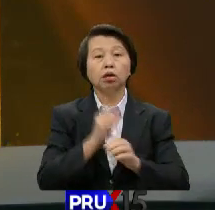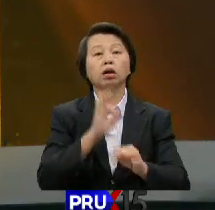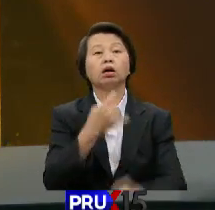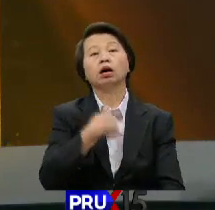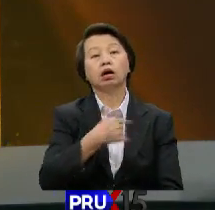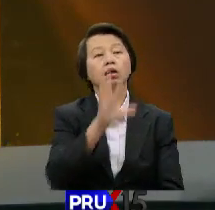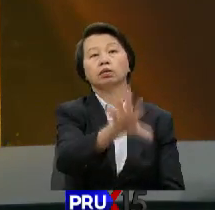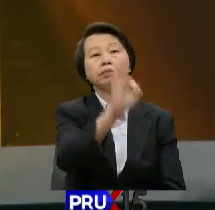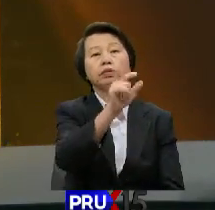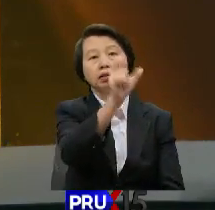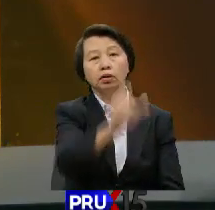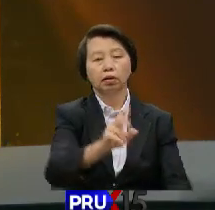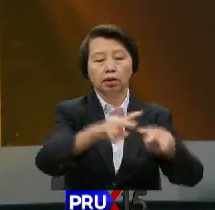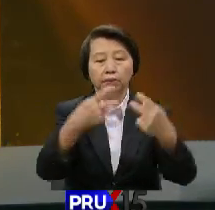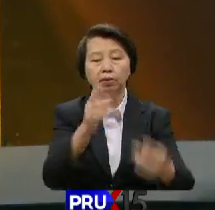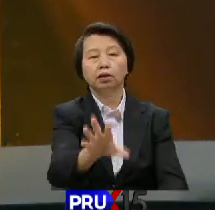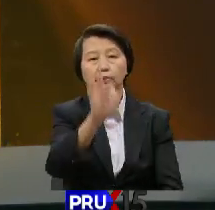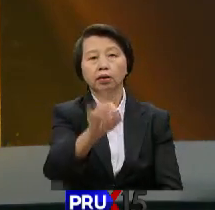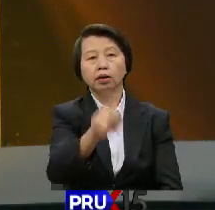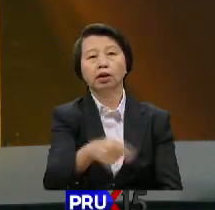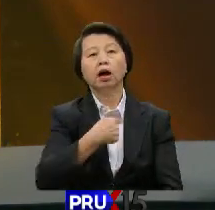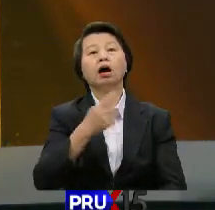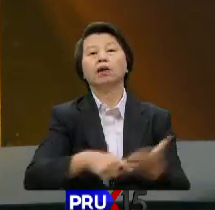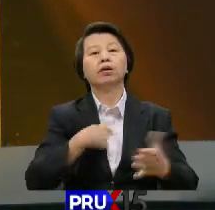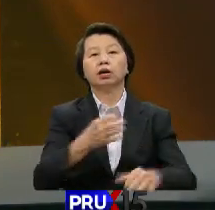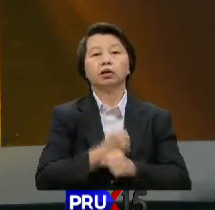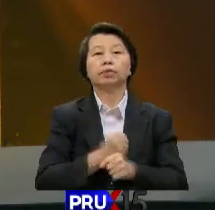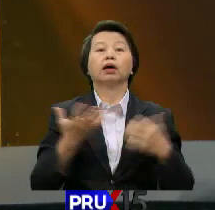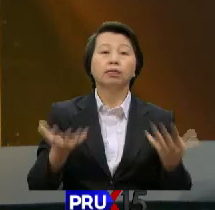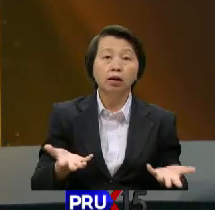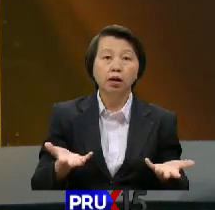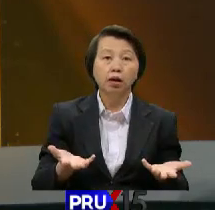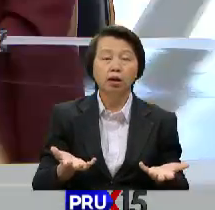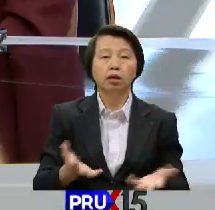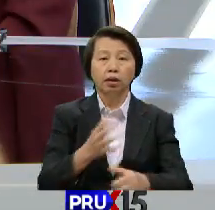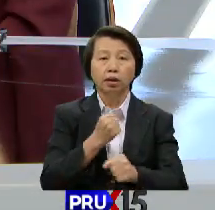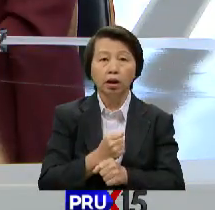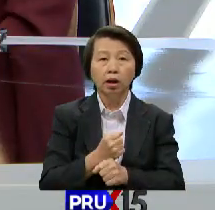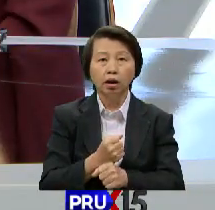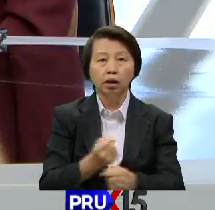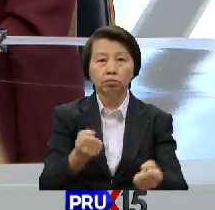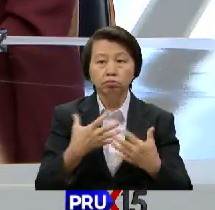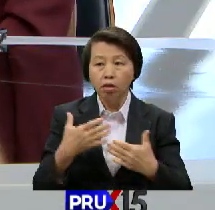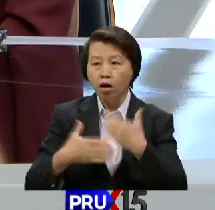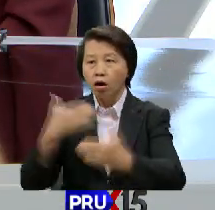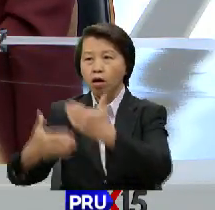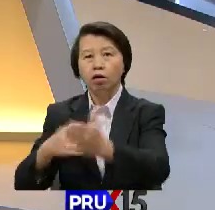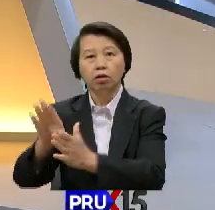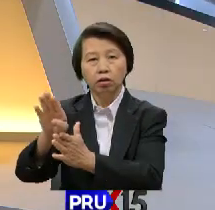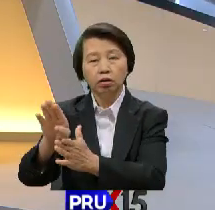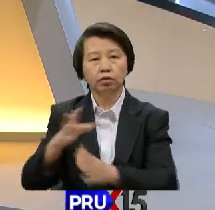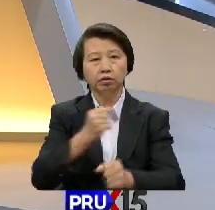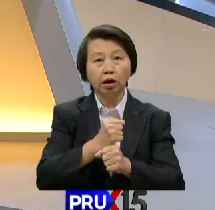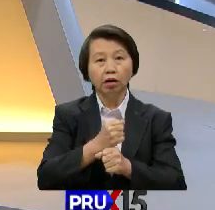memilih Pati tersebut ataupun calon tersebut dampak dari segi apa dapat segilimpahan kemajuan dapat